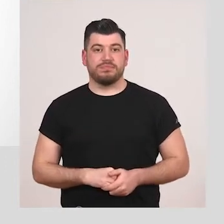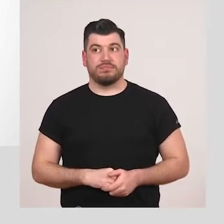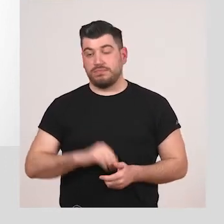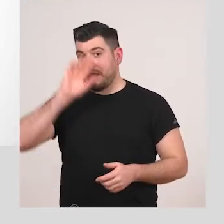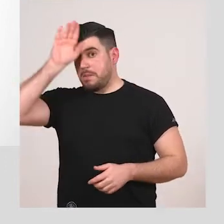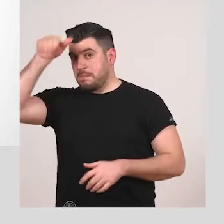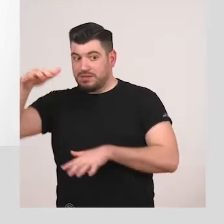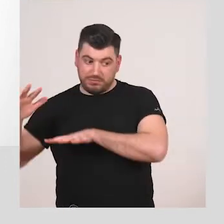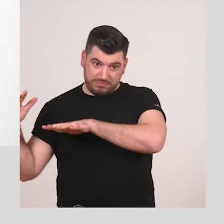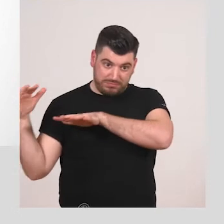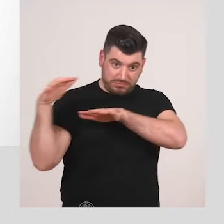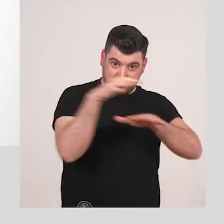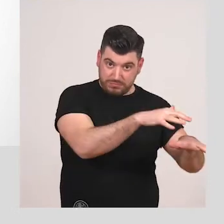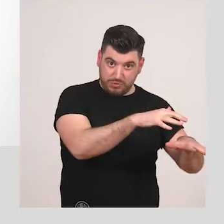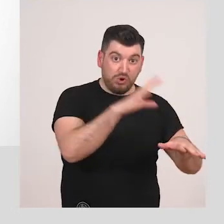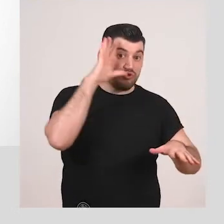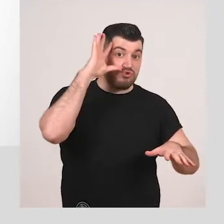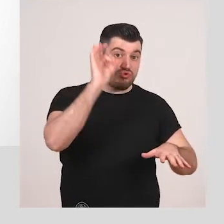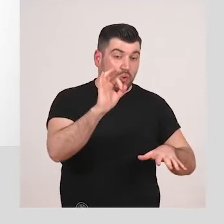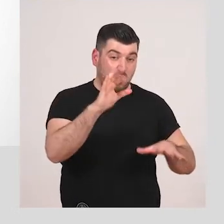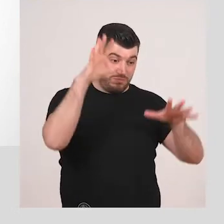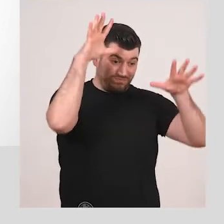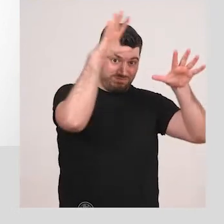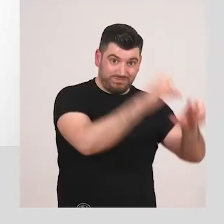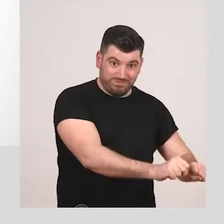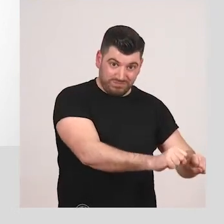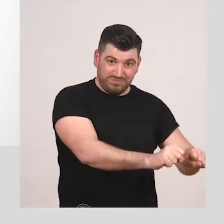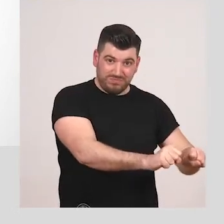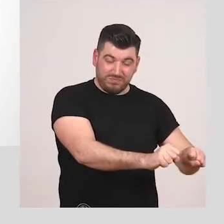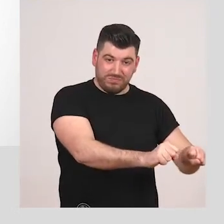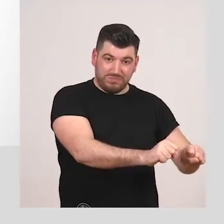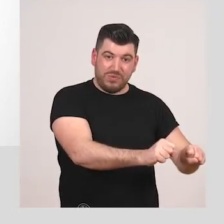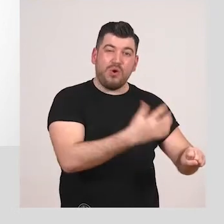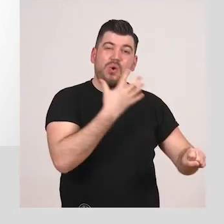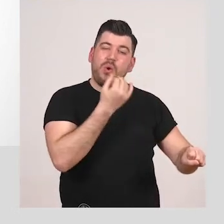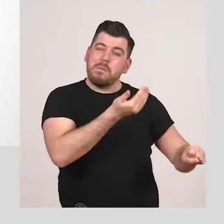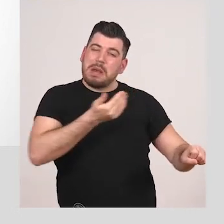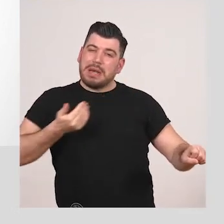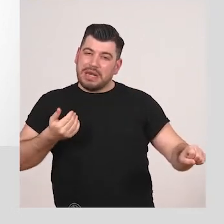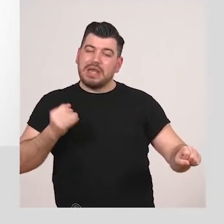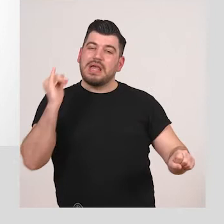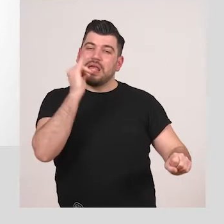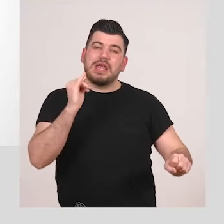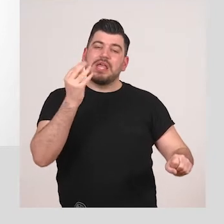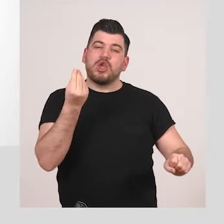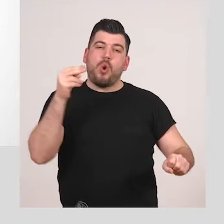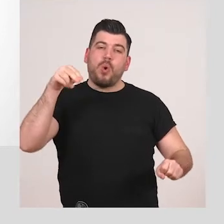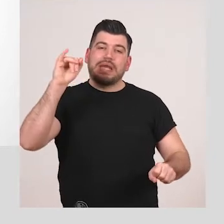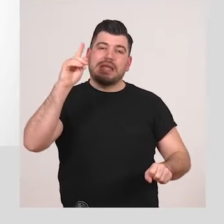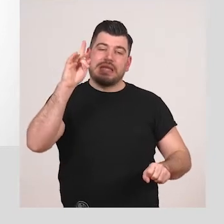επιτέθηκαν για να την κατακτήσουν λόγω της προηγούμενης Ιωνικής Επανάστασης.